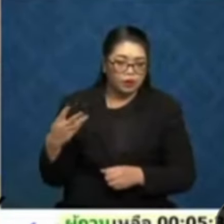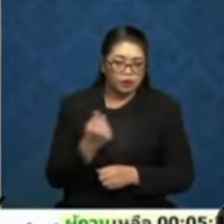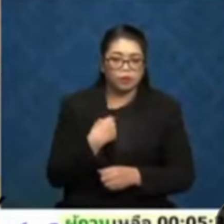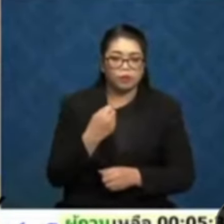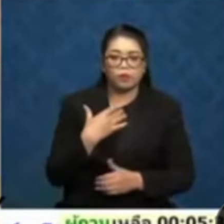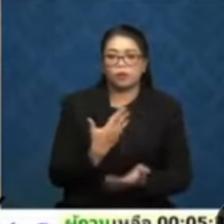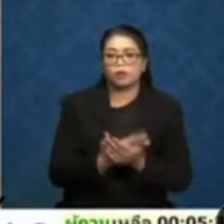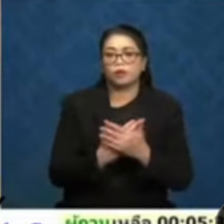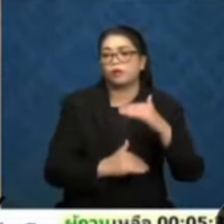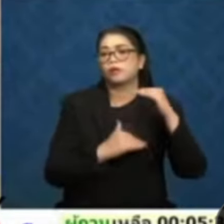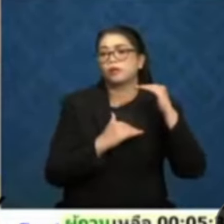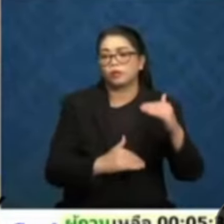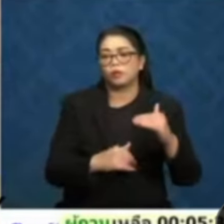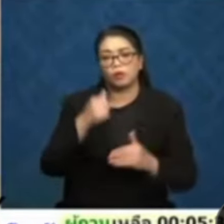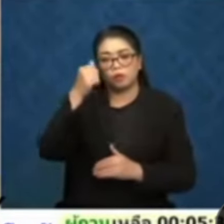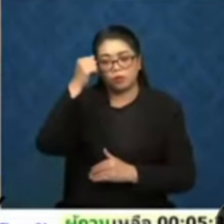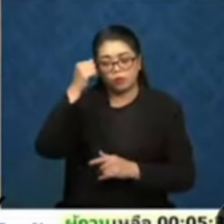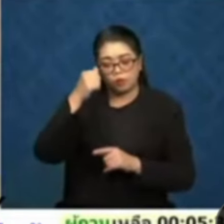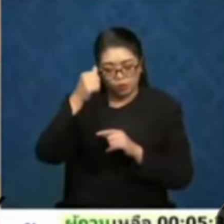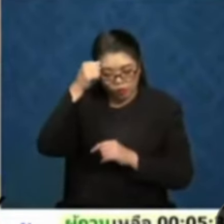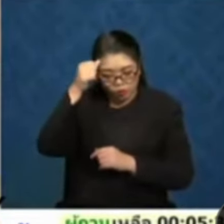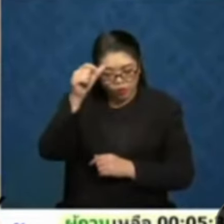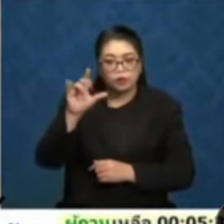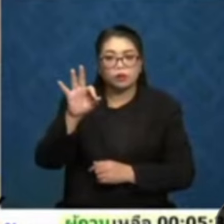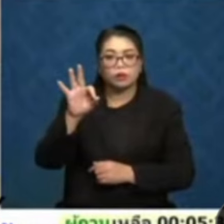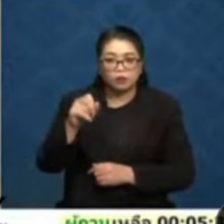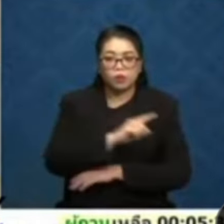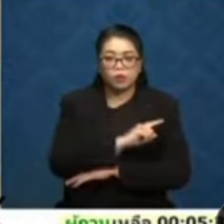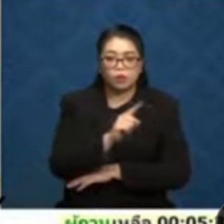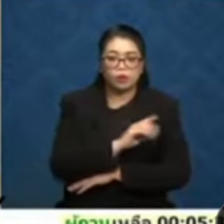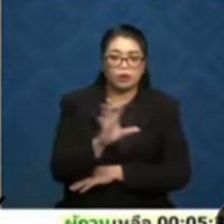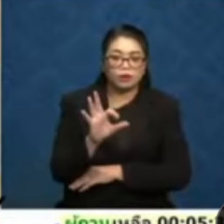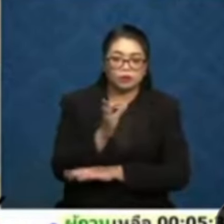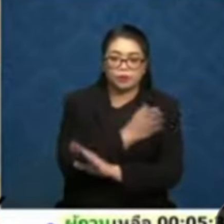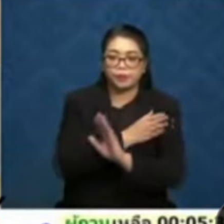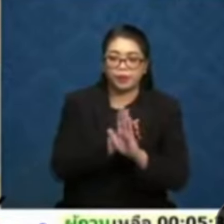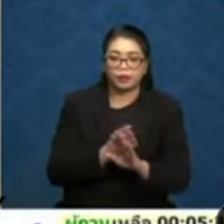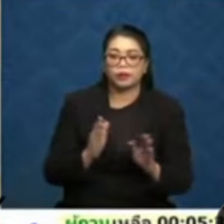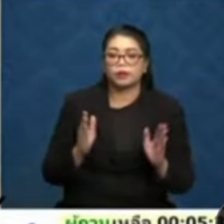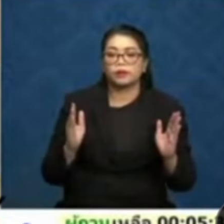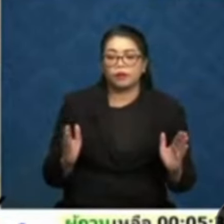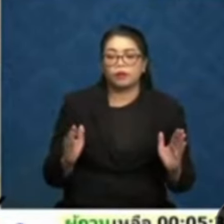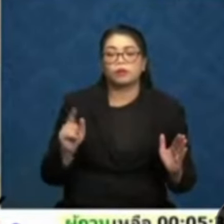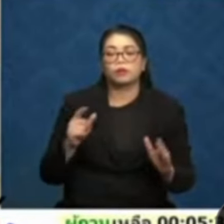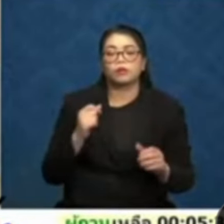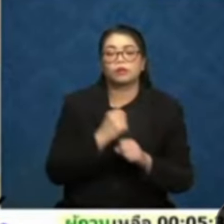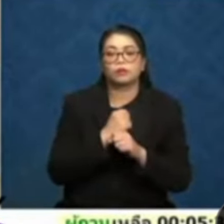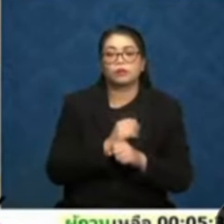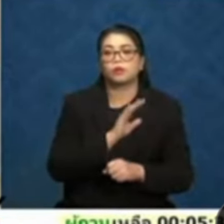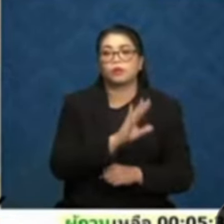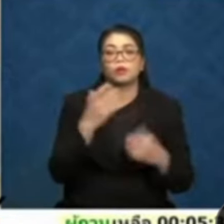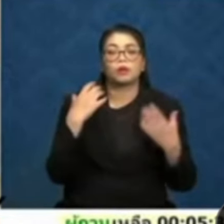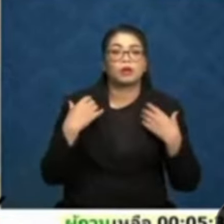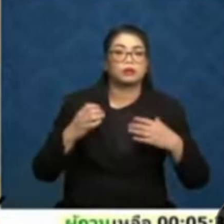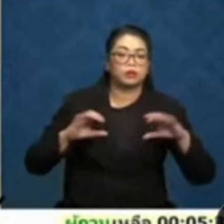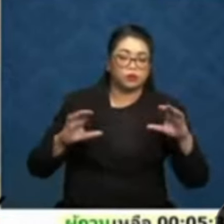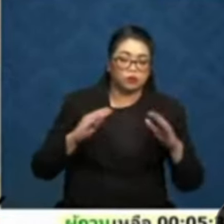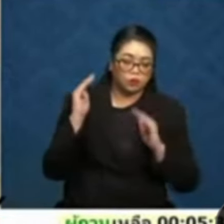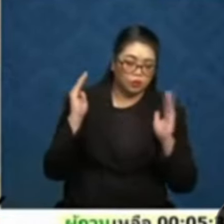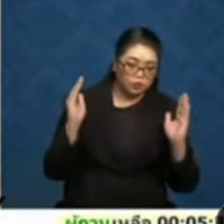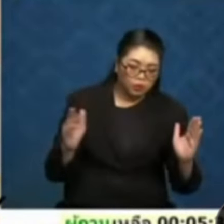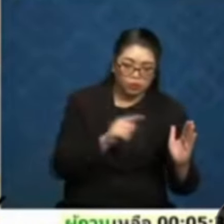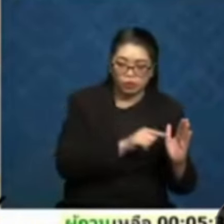กรอบวางไว้ 90วันเนี่ยก็ต้องเรียนว่าเป็นกระบวนการทำงานของทางข้าราชการนะคะที่อาจจะต้องวางกรอบว่า